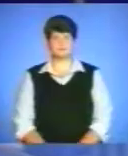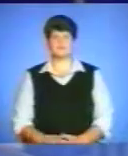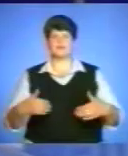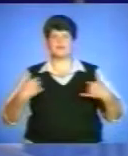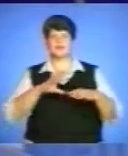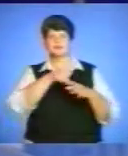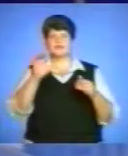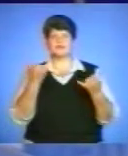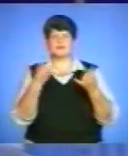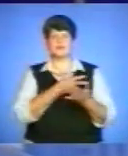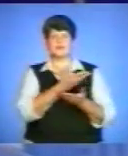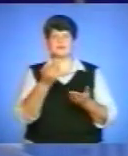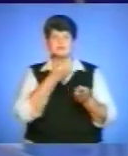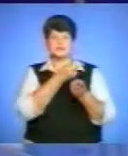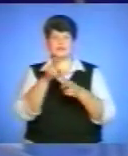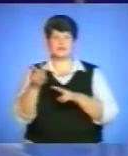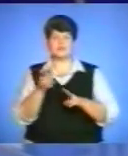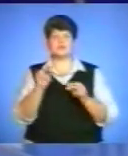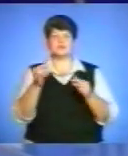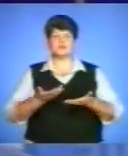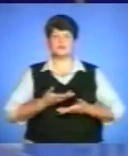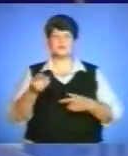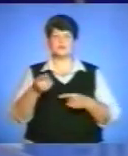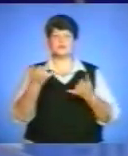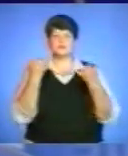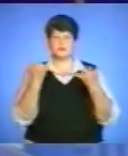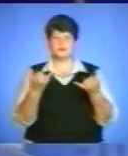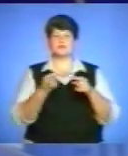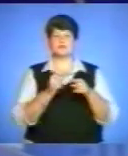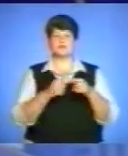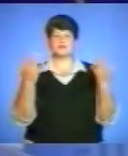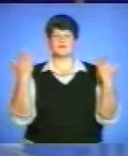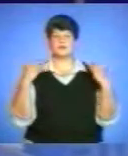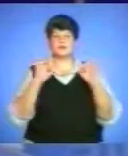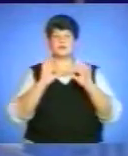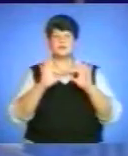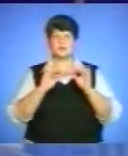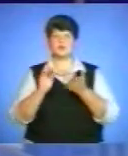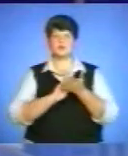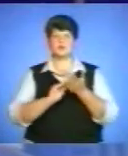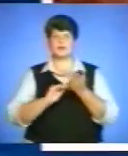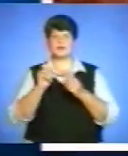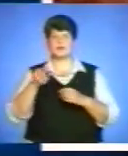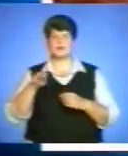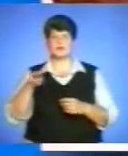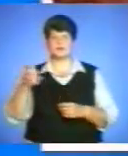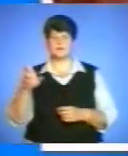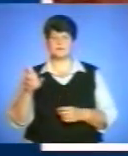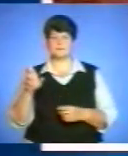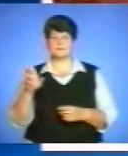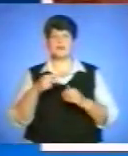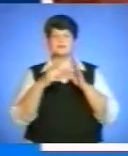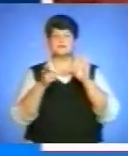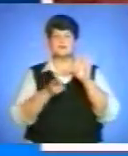Вітаю усіх, хто зараз нас дивиться. Чим жила Тернопільщина сьогодні та цими вихідними, розкажуть журналісти ТТБ.